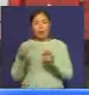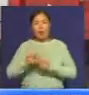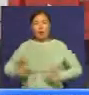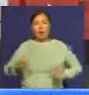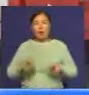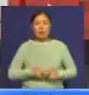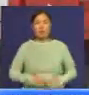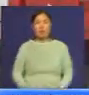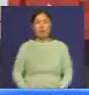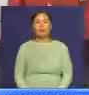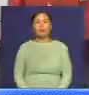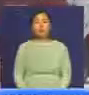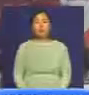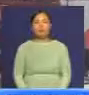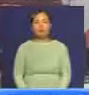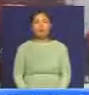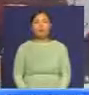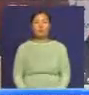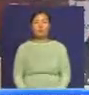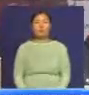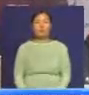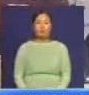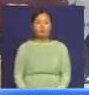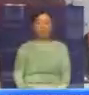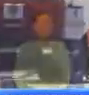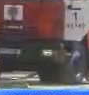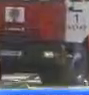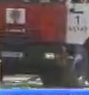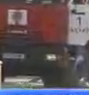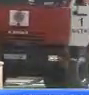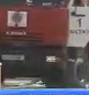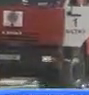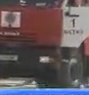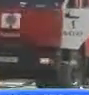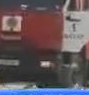предписания честников. Динара Нургалиева, Амангельде Турахмет, Каспий Акпарат.